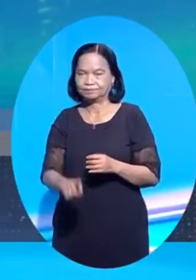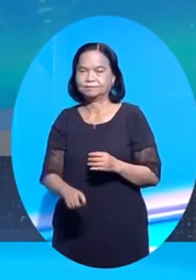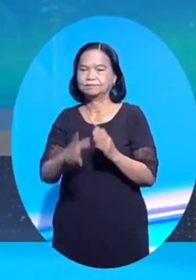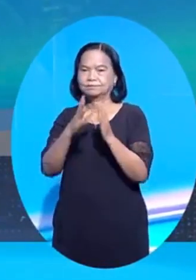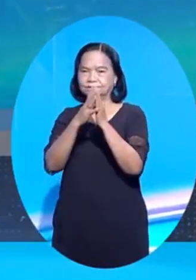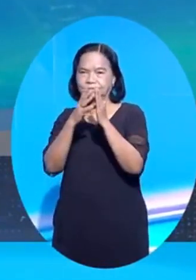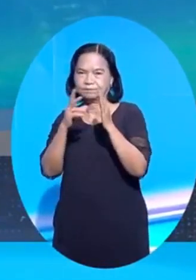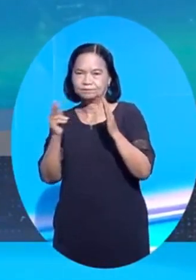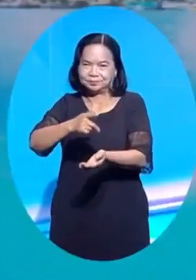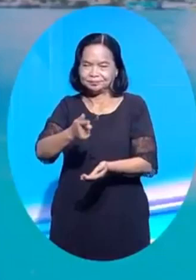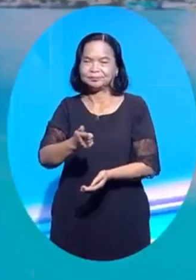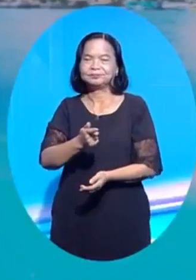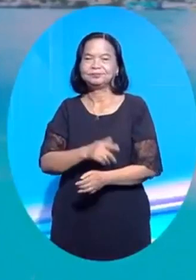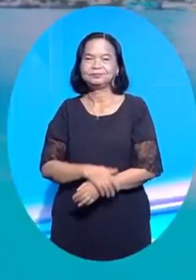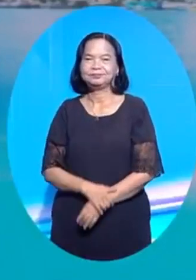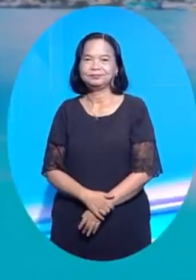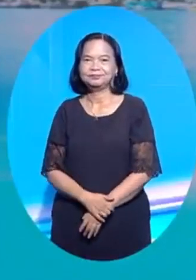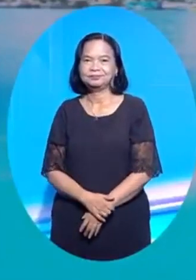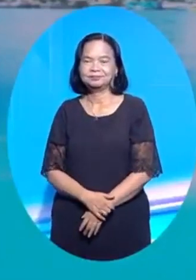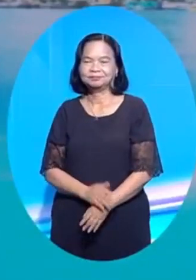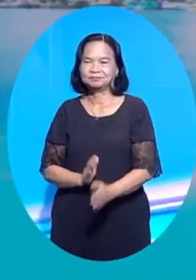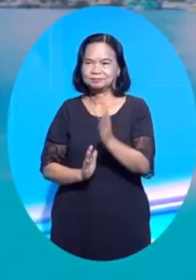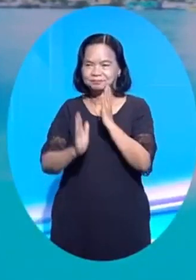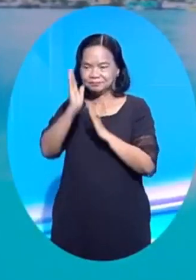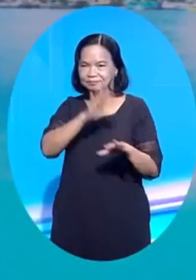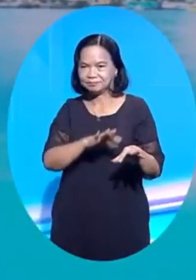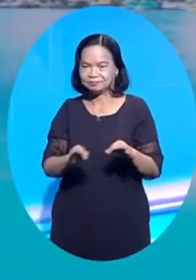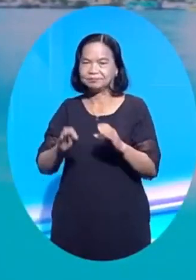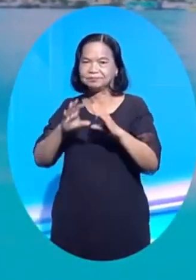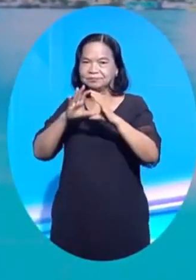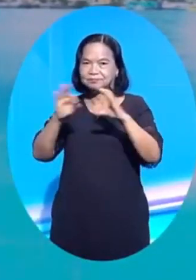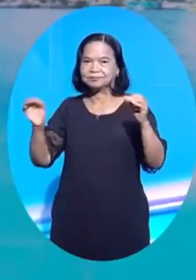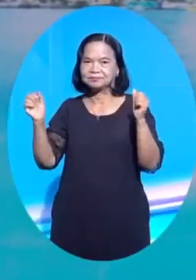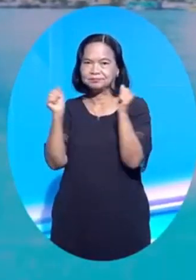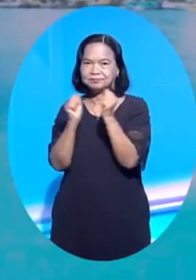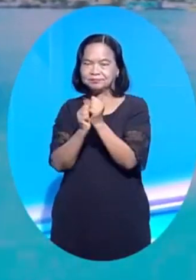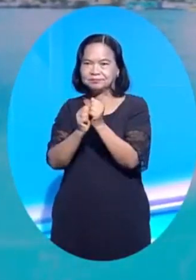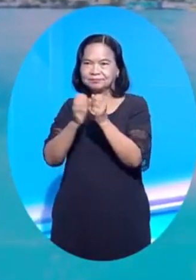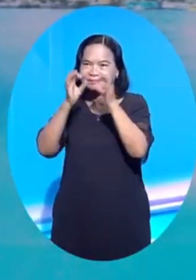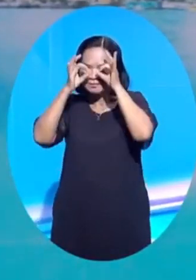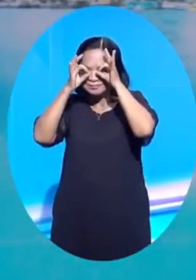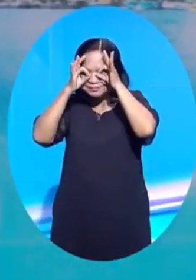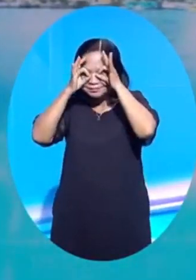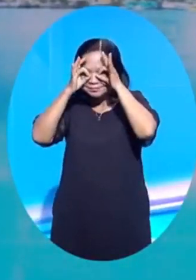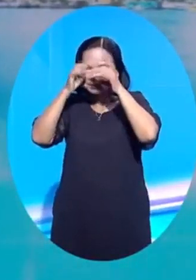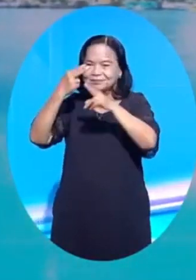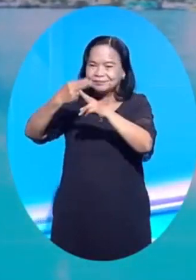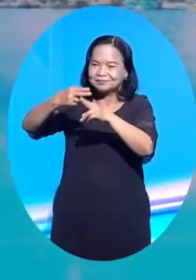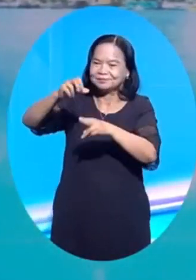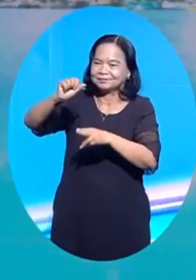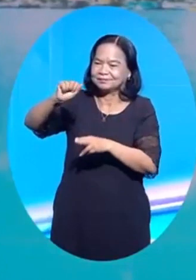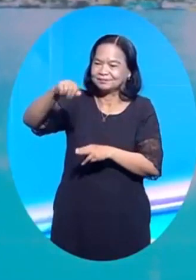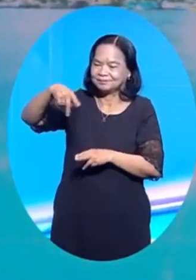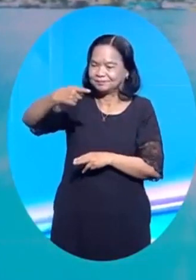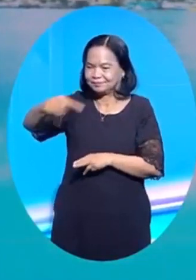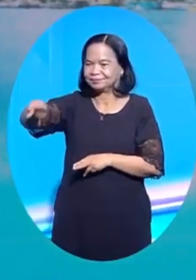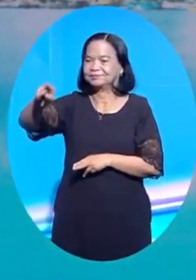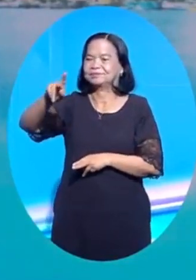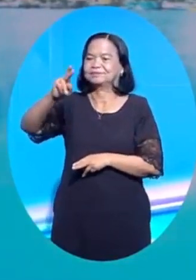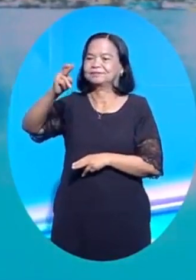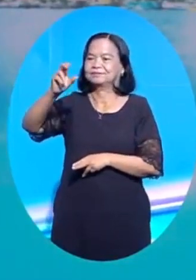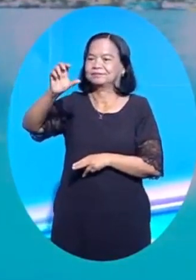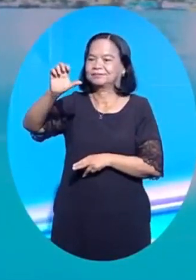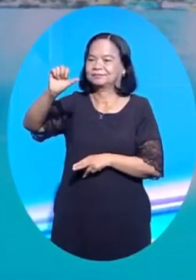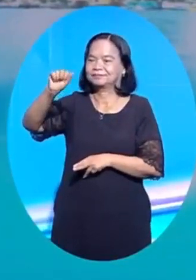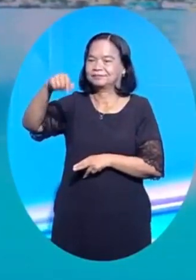nội dung đáng chú ý sau đây. Tại Thành phố Hồ Chí Minh, công ty cổ phần tập đoàn mắt kính ánh rạng AR Group trở thành đại diện chính thức